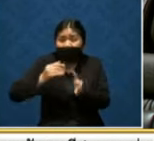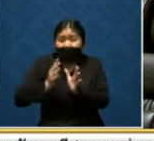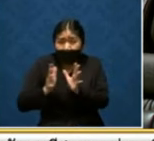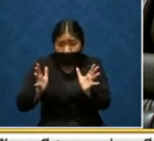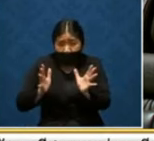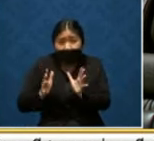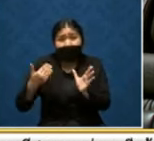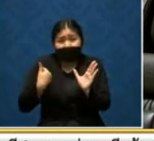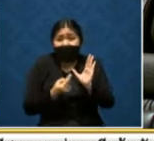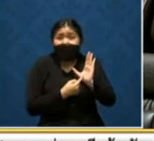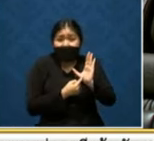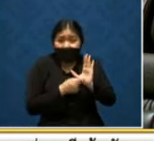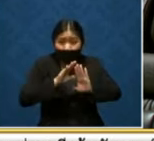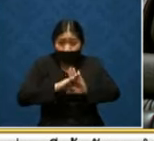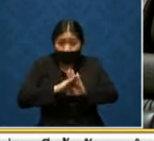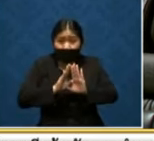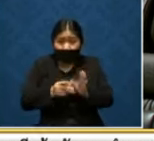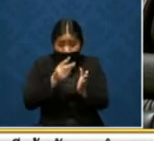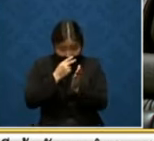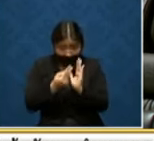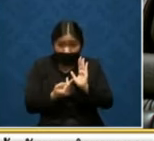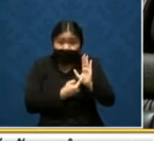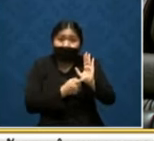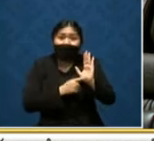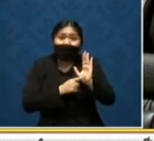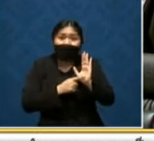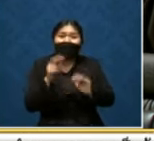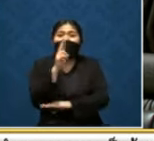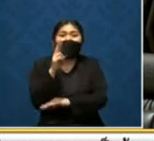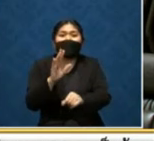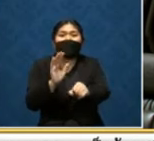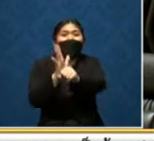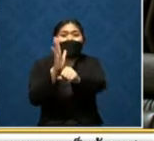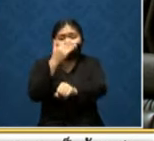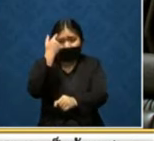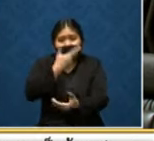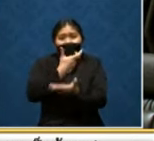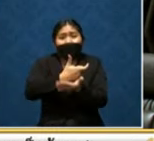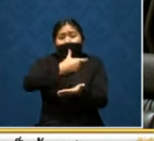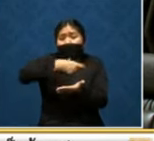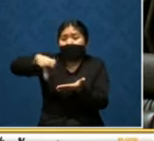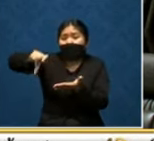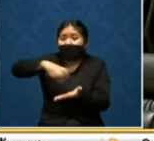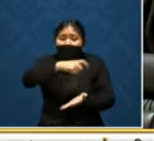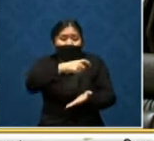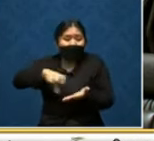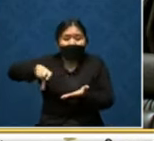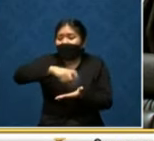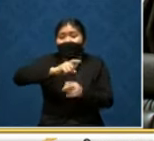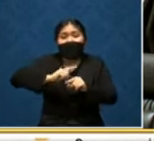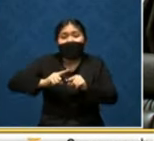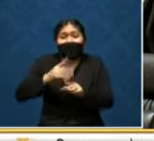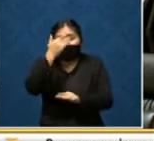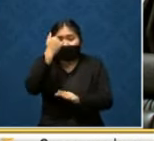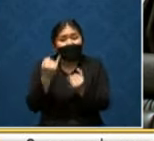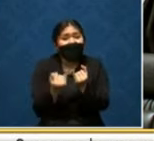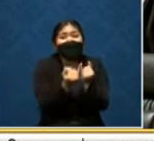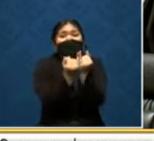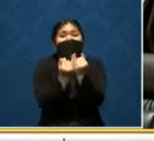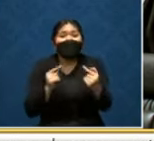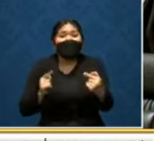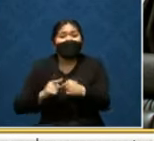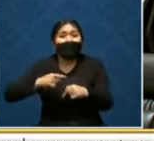ถ้าเกิดให้ผมเปิดหมดทุกสลิปเนี่ยเวลาถึงเที่ยงคืนก็ไม่พอเพราะเขาโอนกันไปโอนกันมาเพราะความสนิทสนมกับนาง